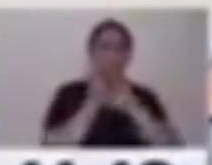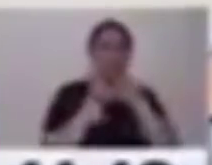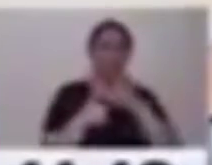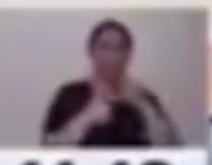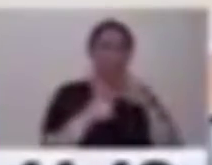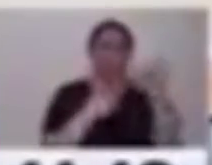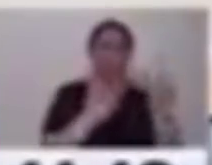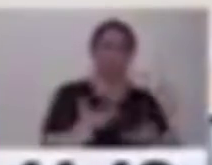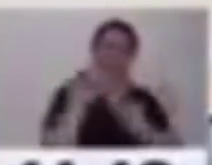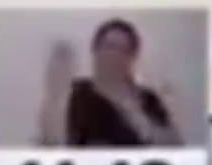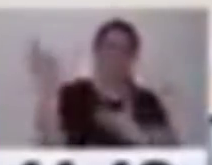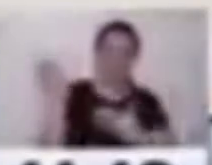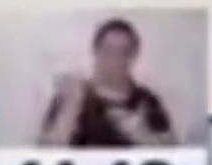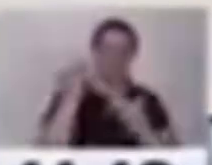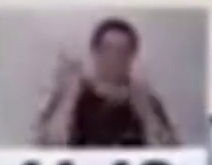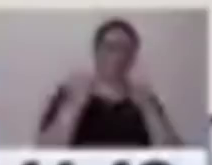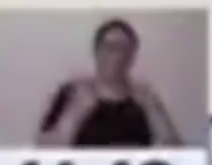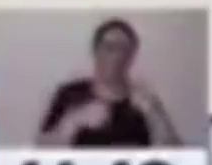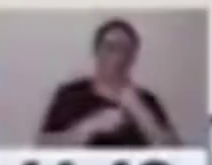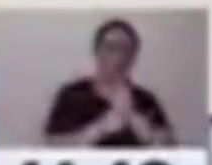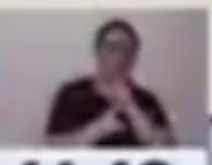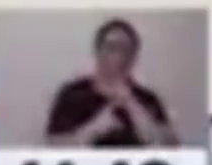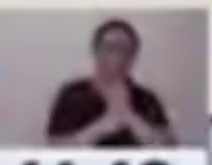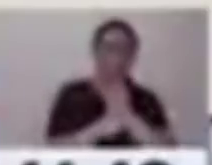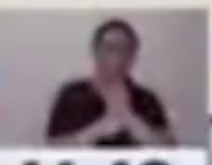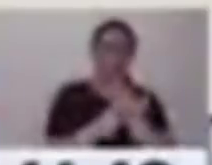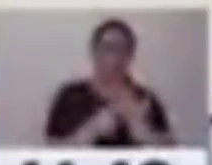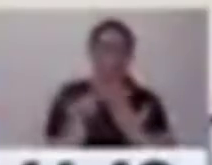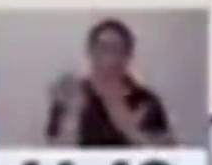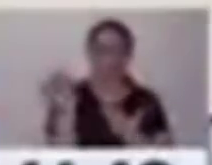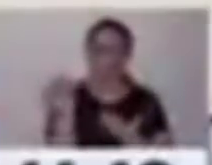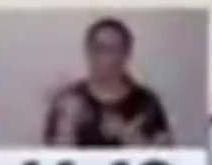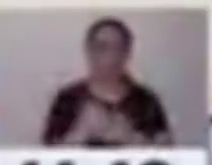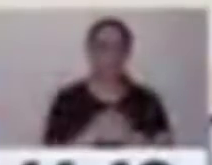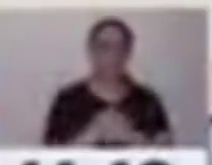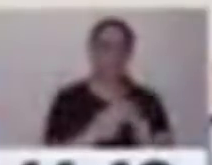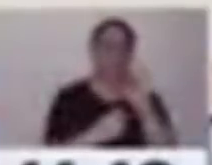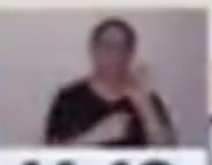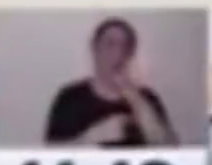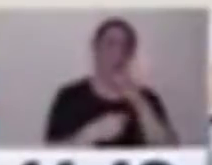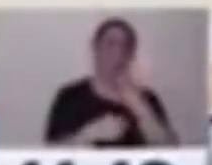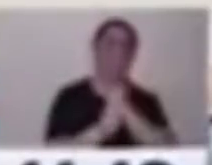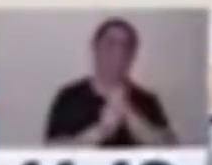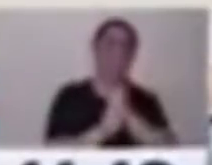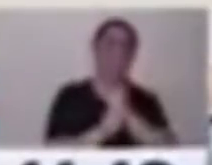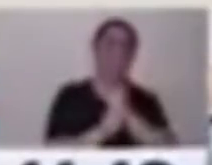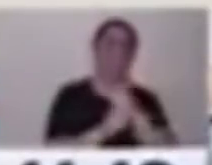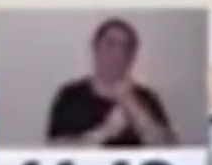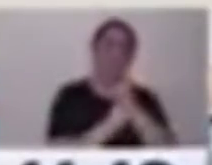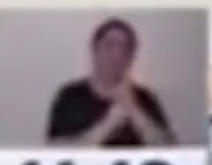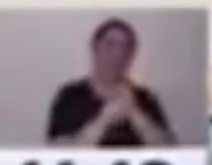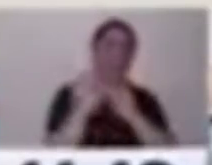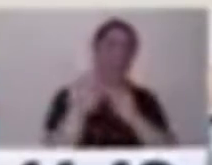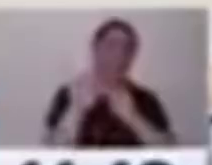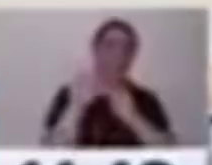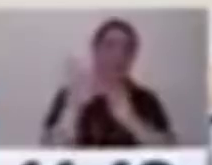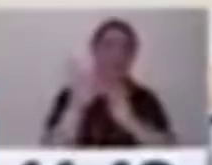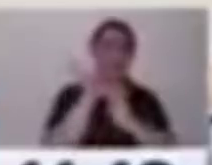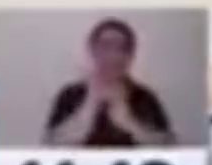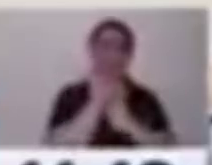kanilang mga hinaing o yung mga correction o mga reklamo kung meron man sa pamamagitan ng community